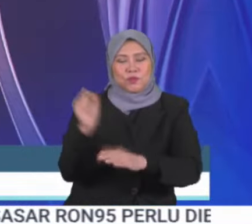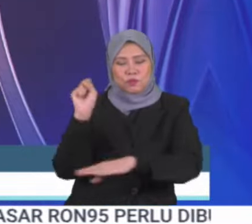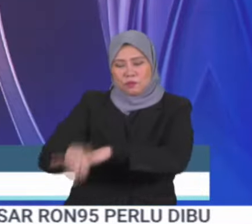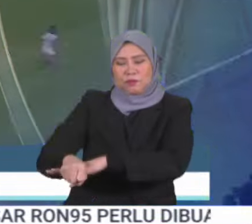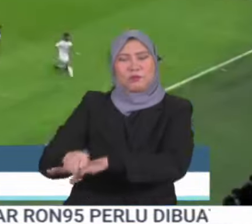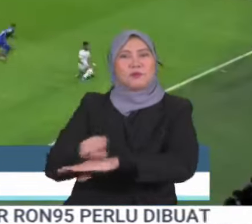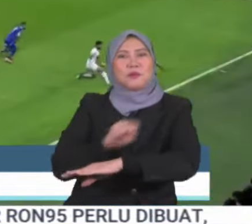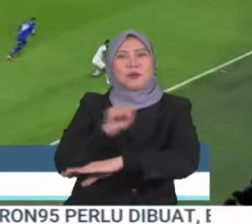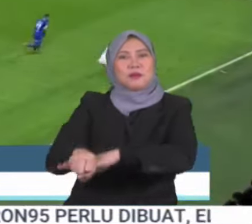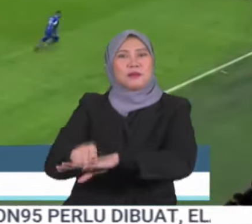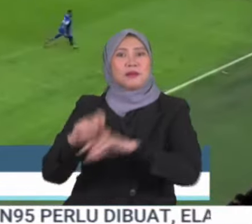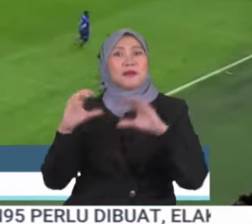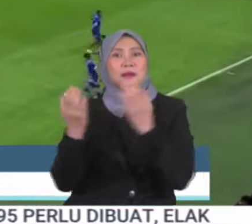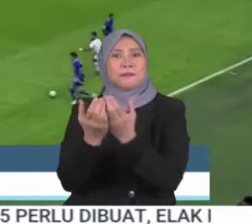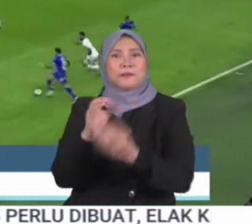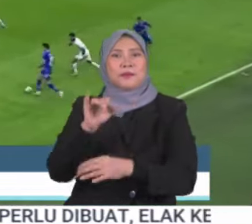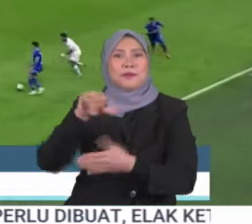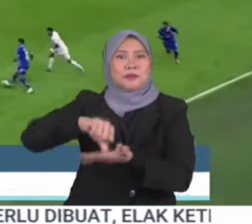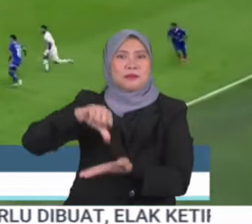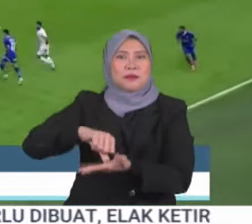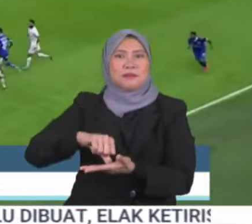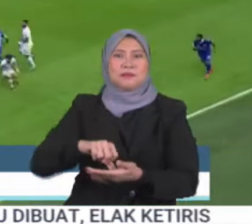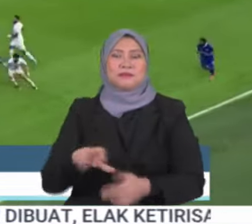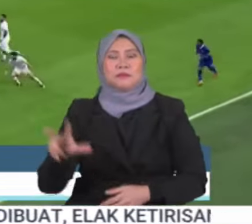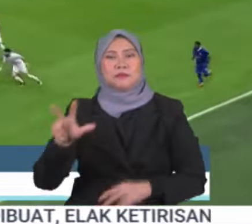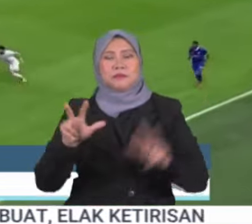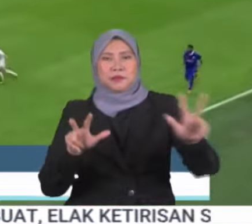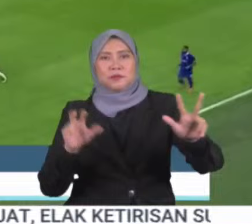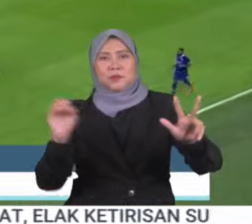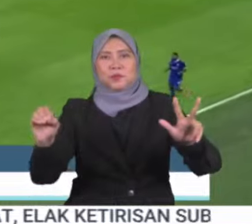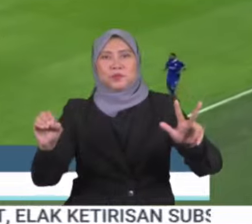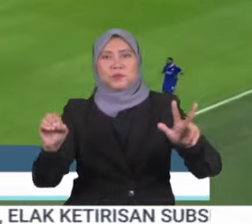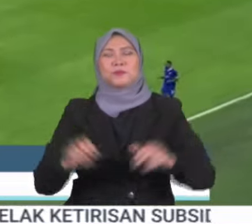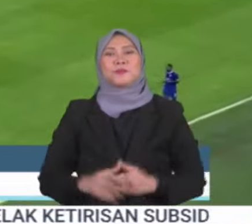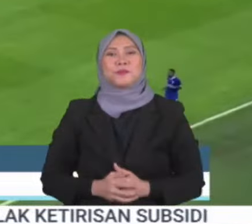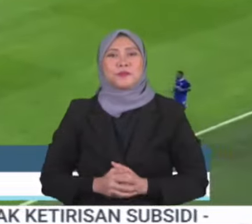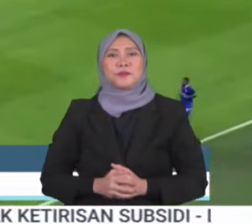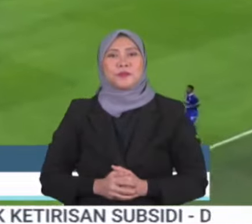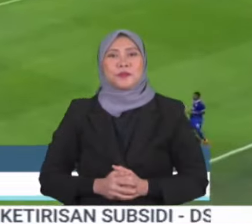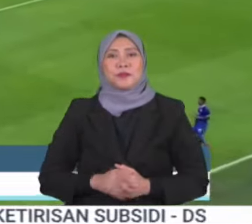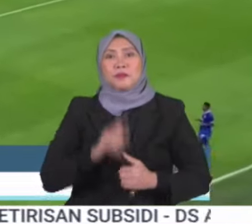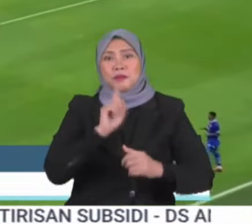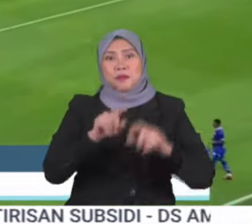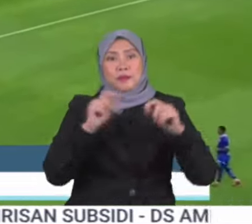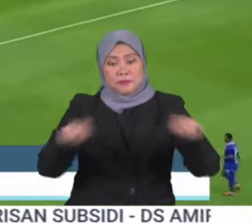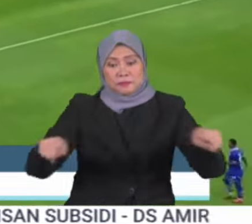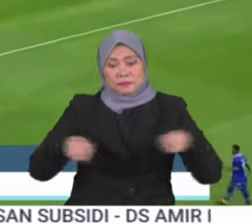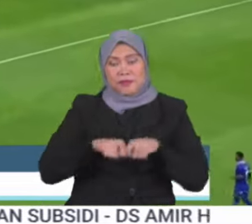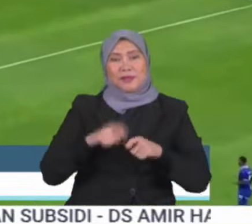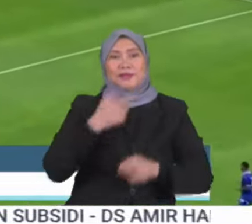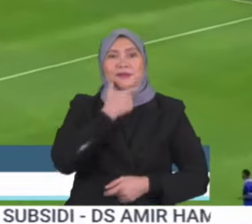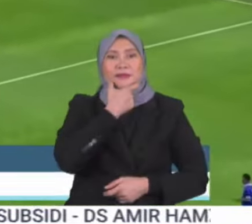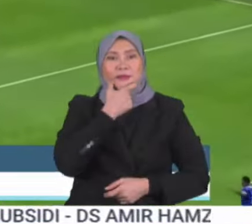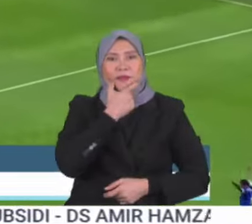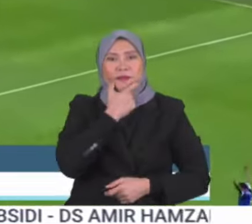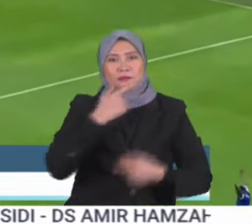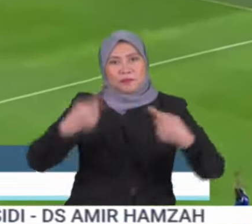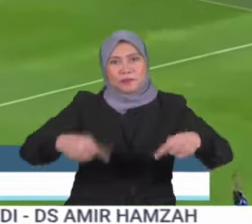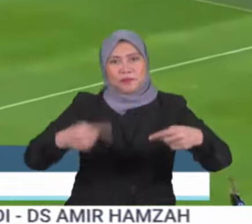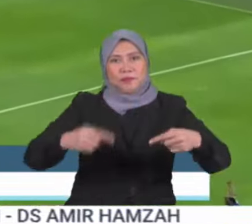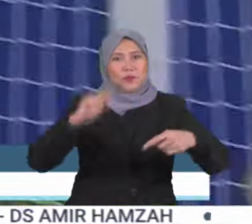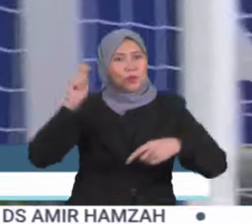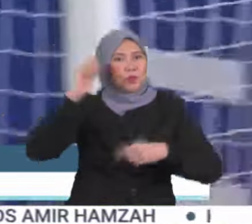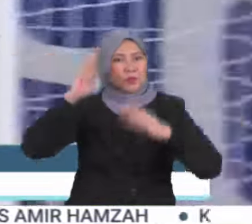menumpaskan kelab Iran Esteghlal 3-0 di laman sendiri. Saingan berlangsung di Riyadh menyaksikan skuad tuan